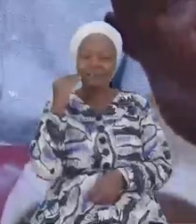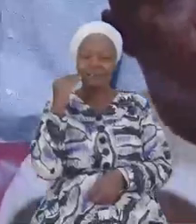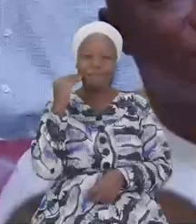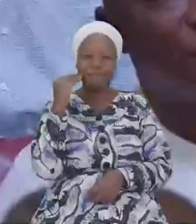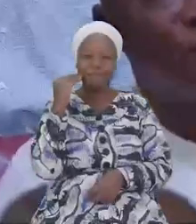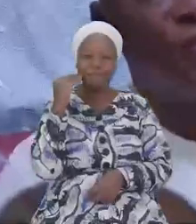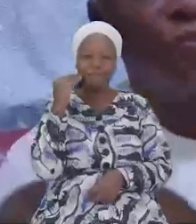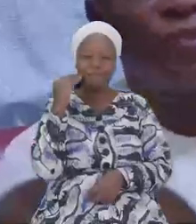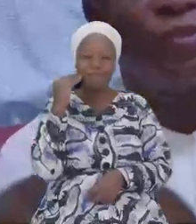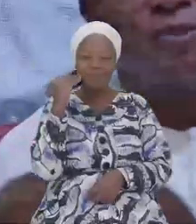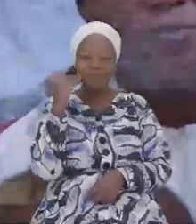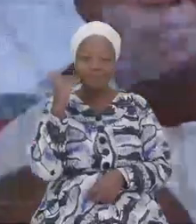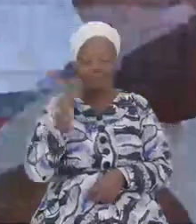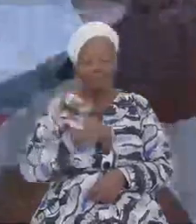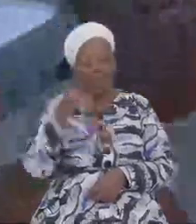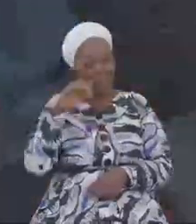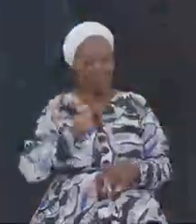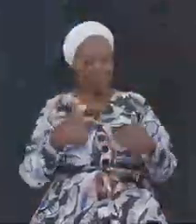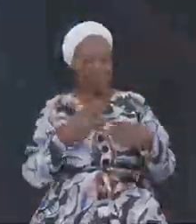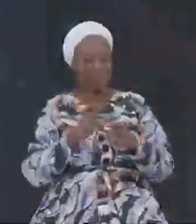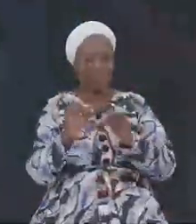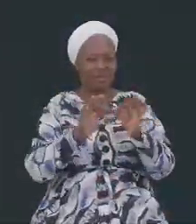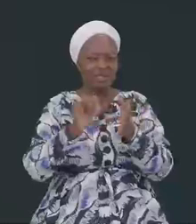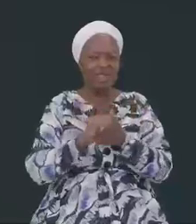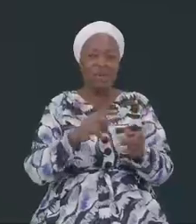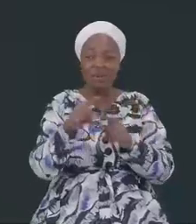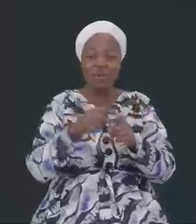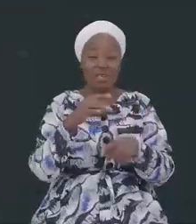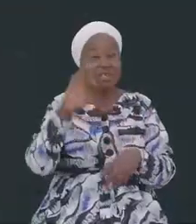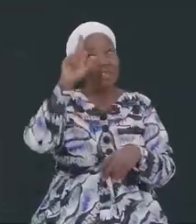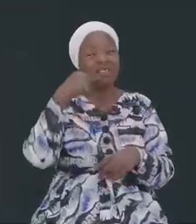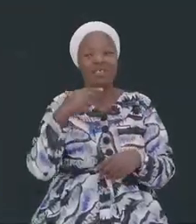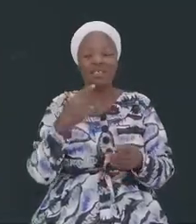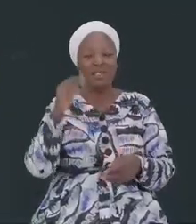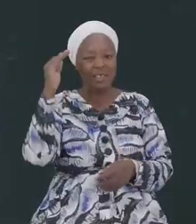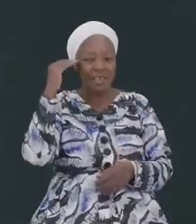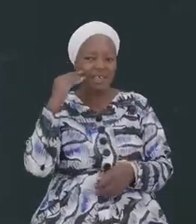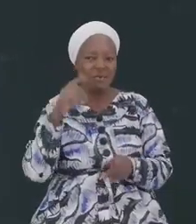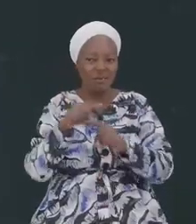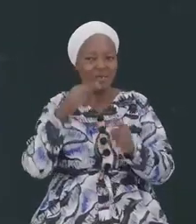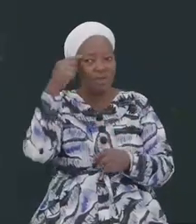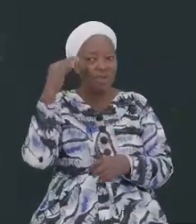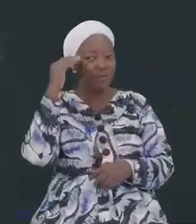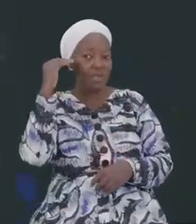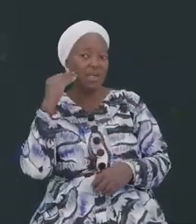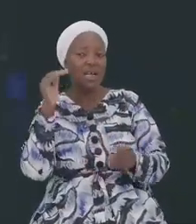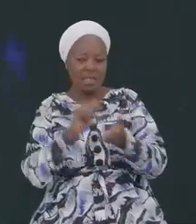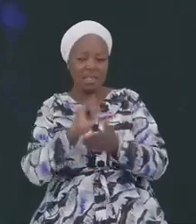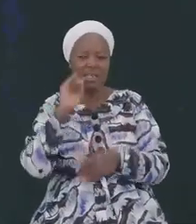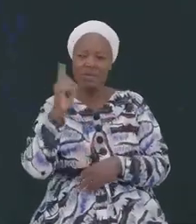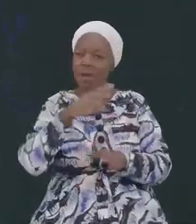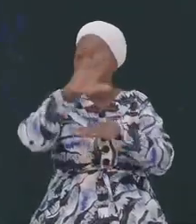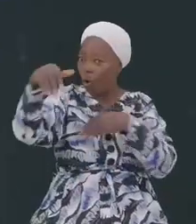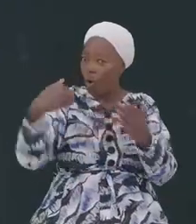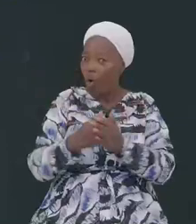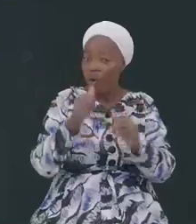Je pense que je dois expliquer cela. Quand il dit la tête, vous voyez, quand vous pensez à la tête, c'est là où toutes les